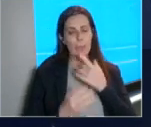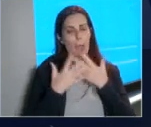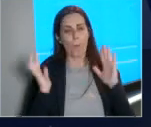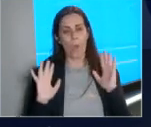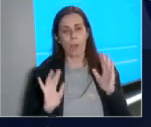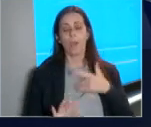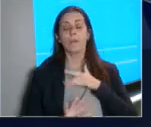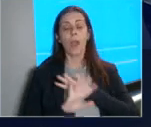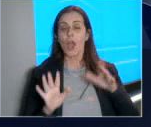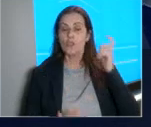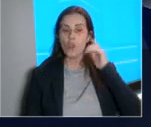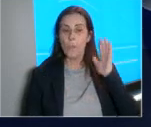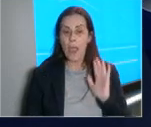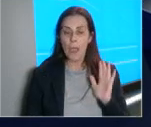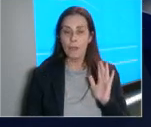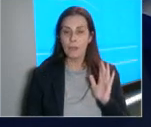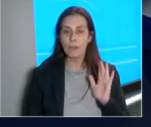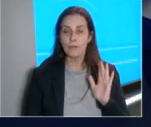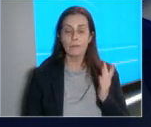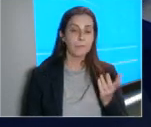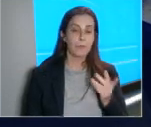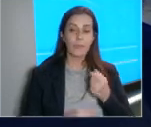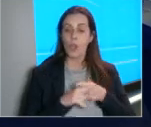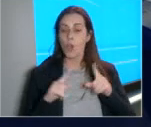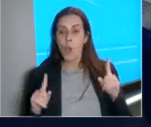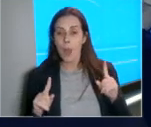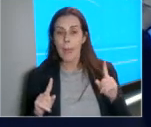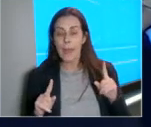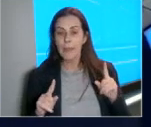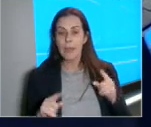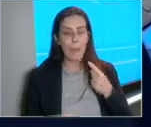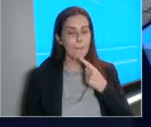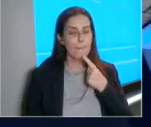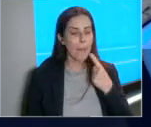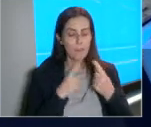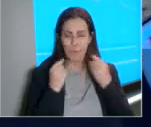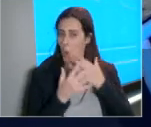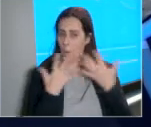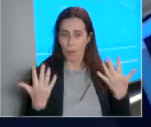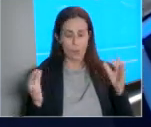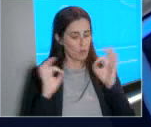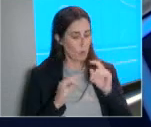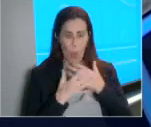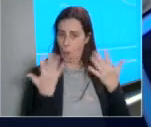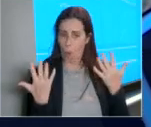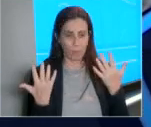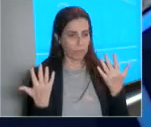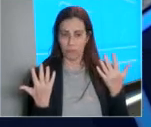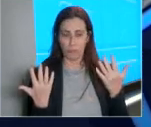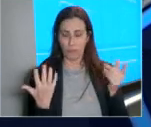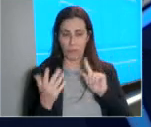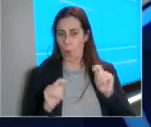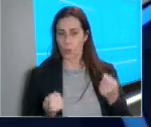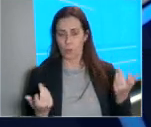ברורה. אני רק שומע, אתה יודע, כל מיני אמירות כאלה מומהמות, שום דבר לא ברור